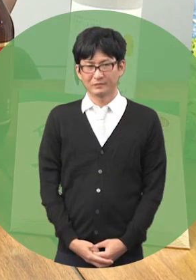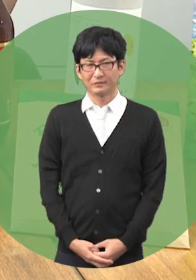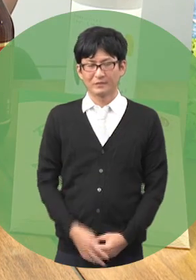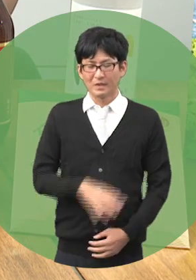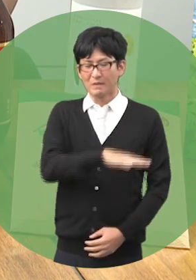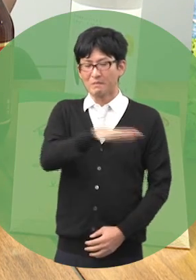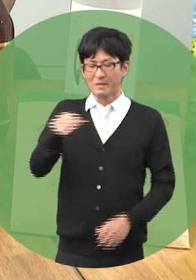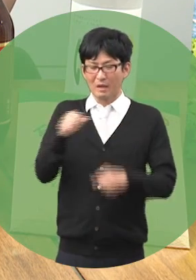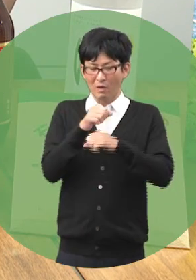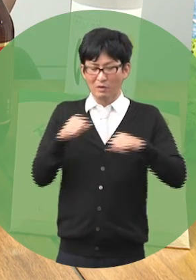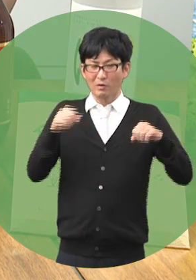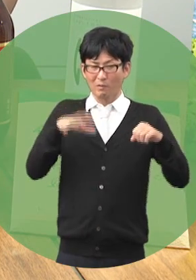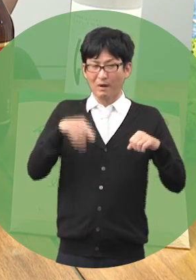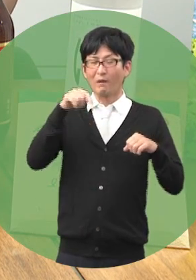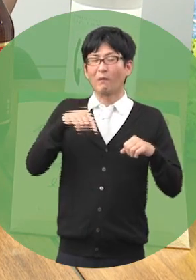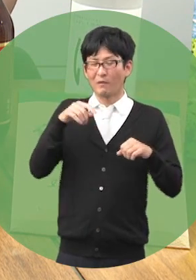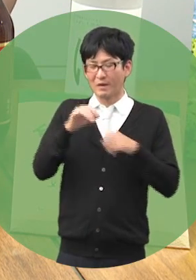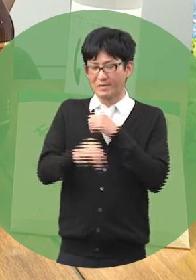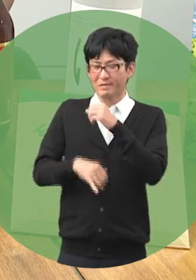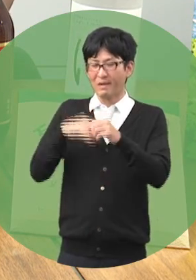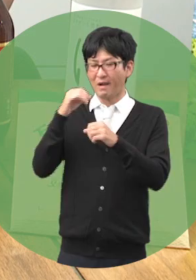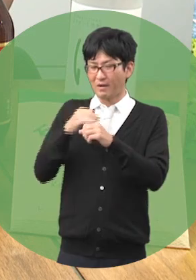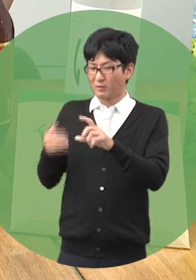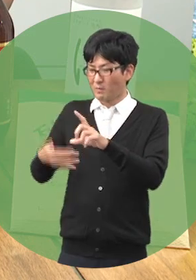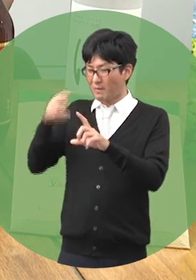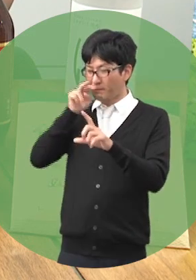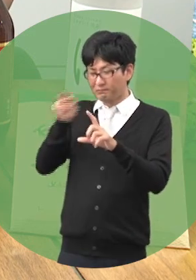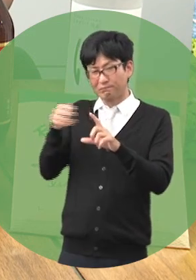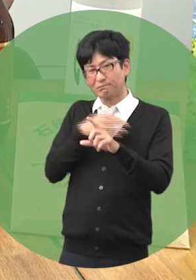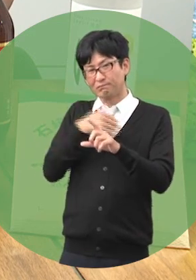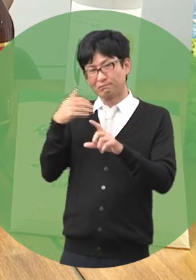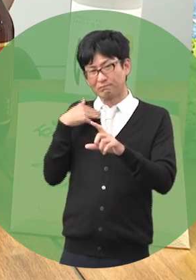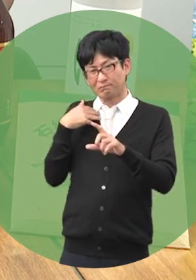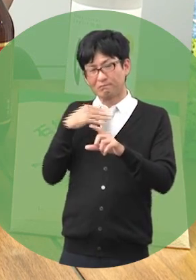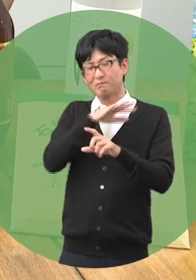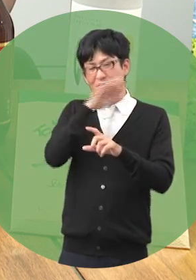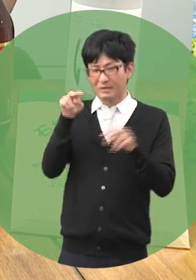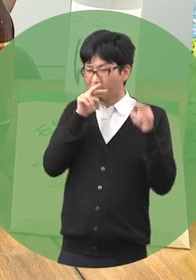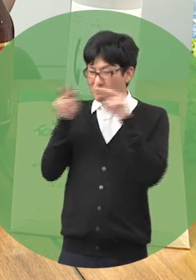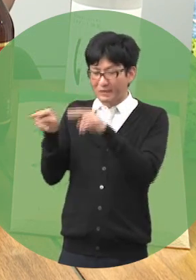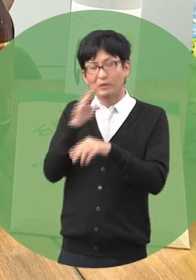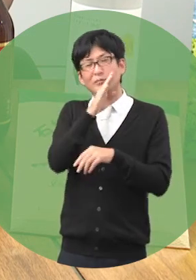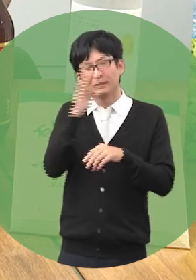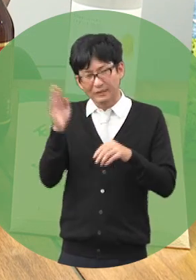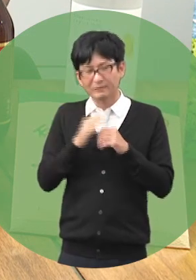うまんちゅ広場はインターネットでもご覧いただけます。ぜひチェックしてくださいね。